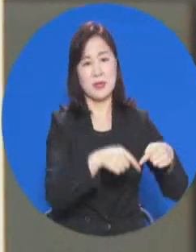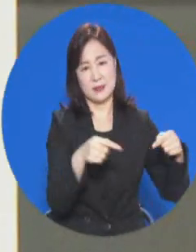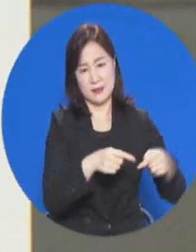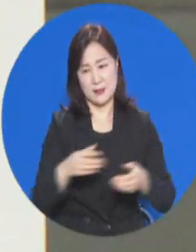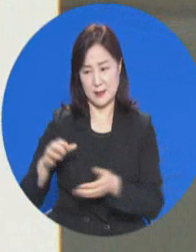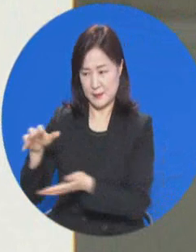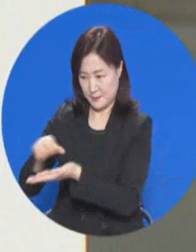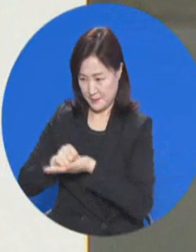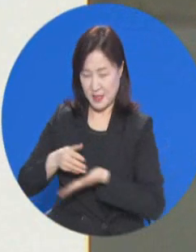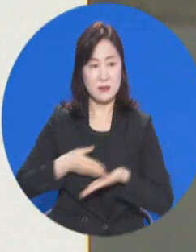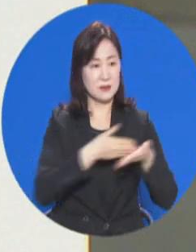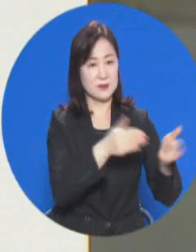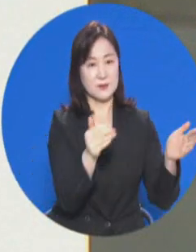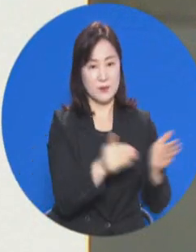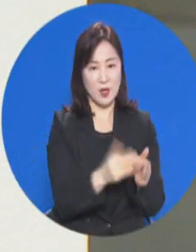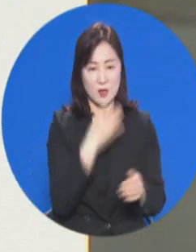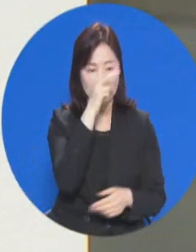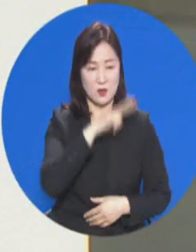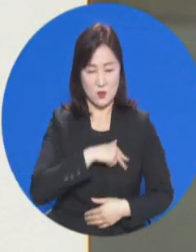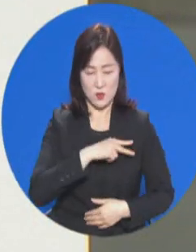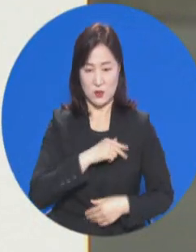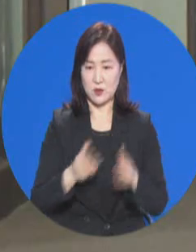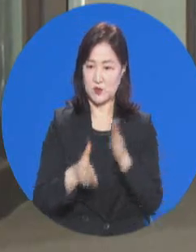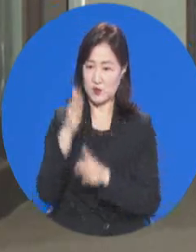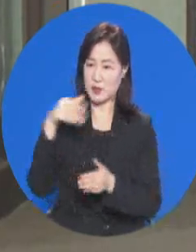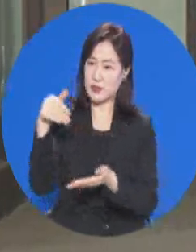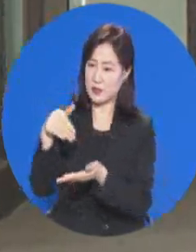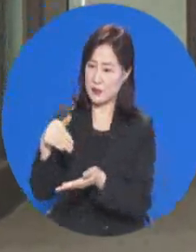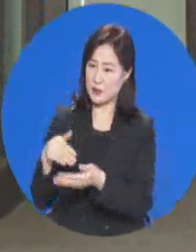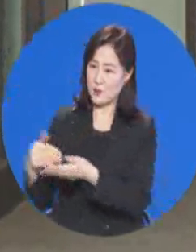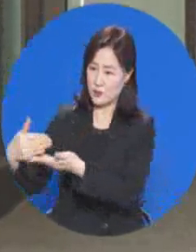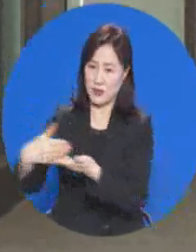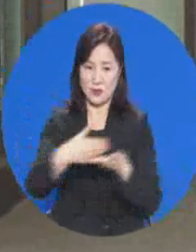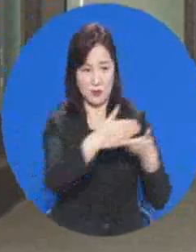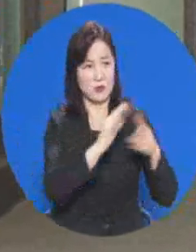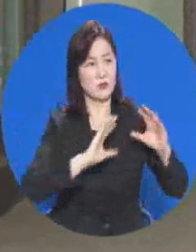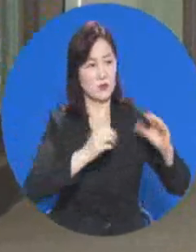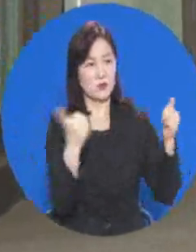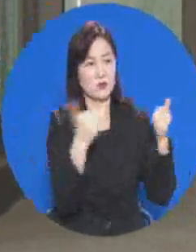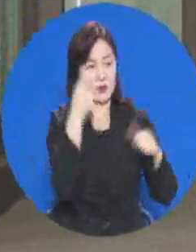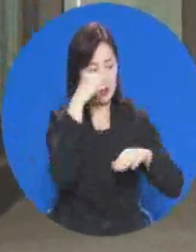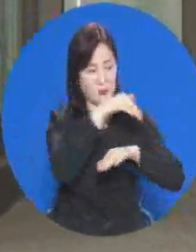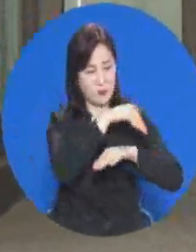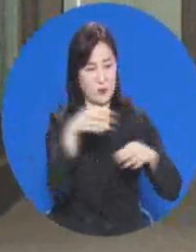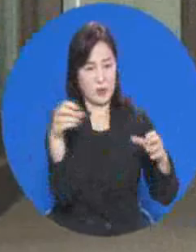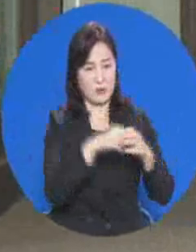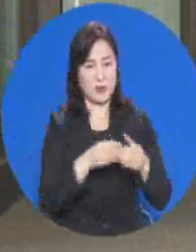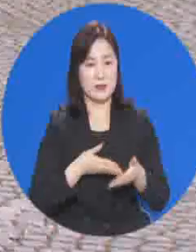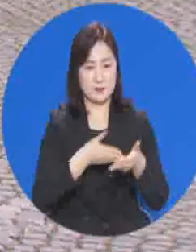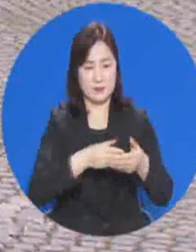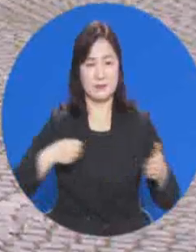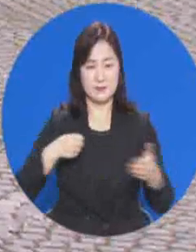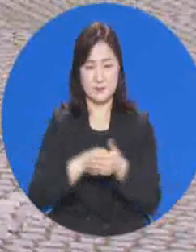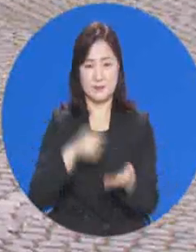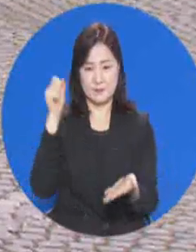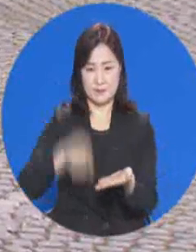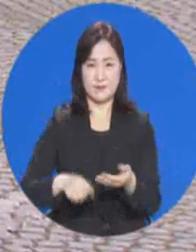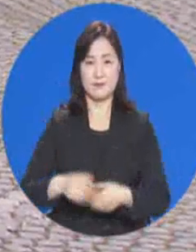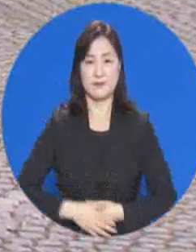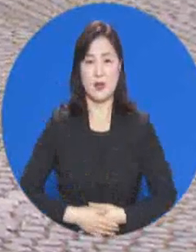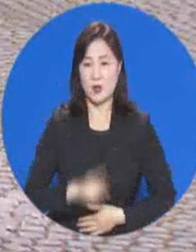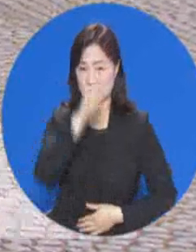촉구한 데 이어 순찰 주에도 순천 실체적 않을 올해 완료되는 국토 기본 개에게 반영 하라고 결의했습니다 정부는